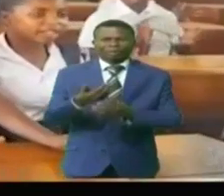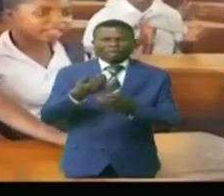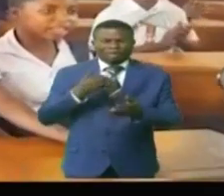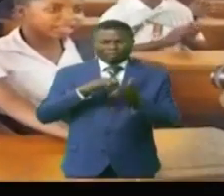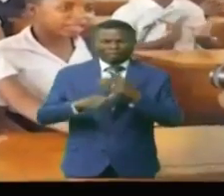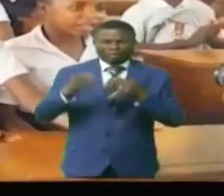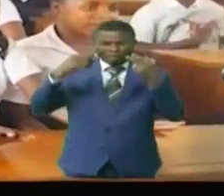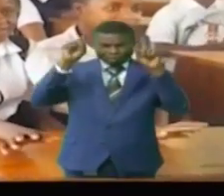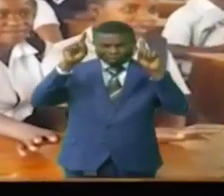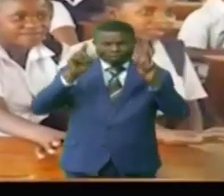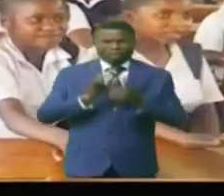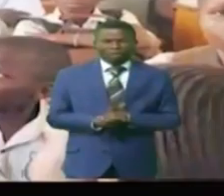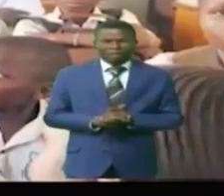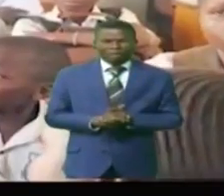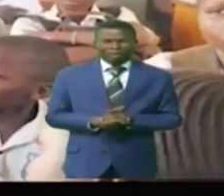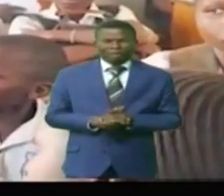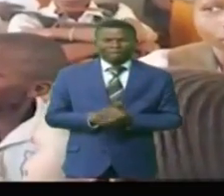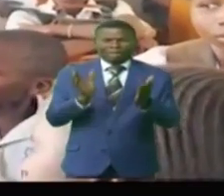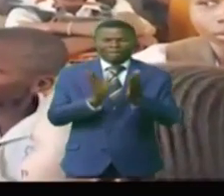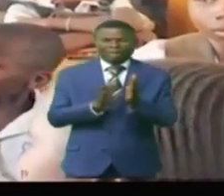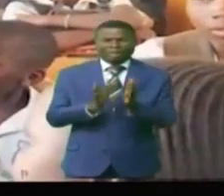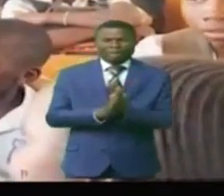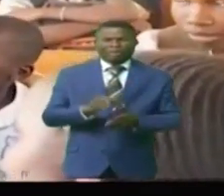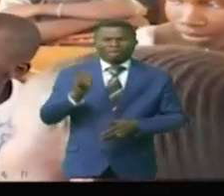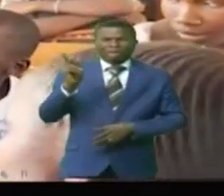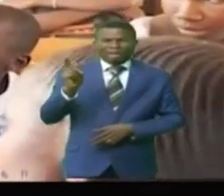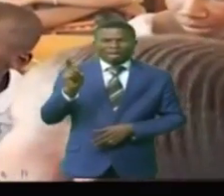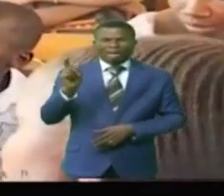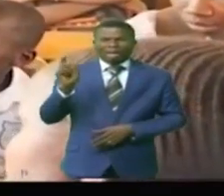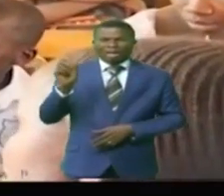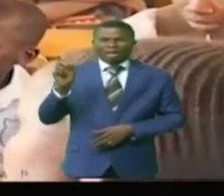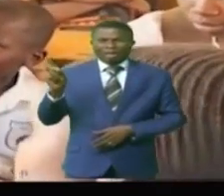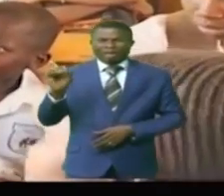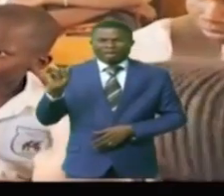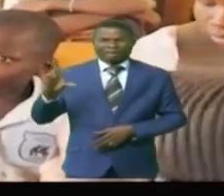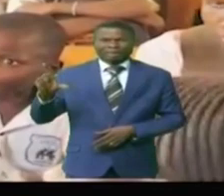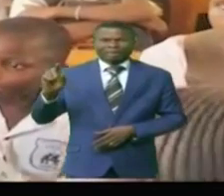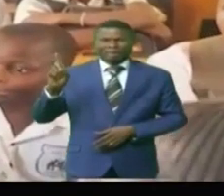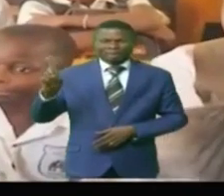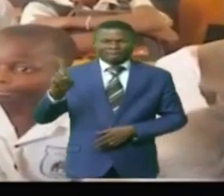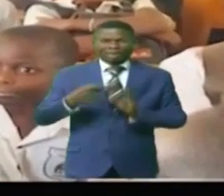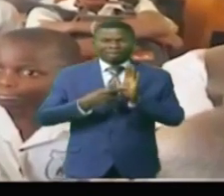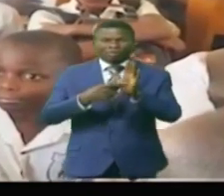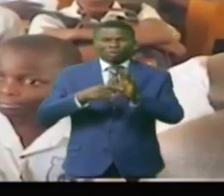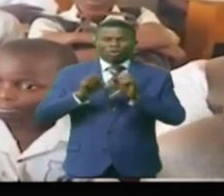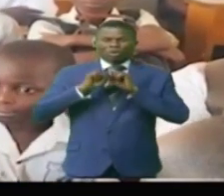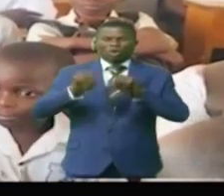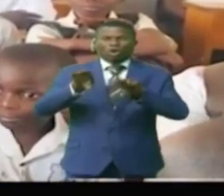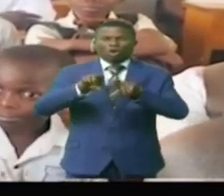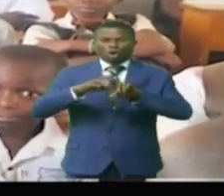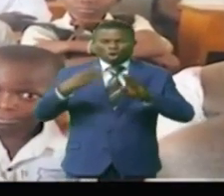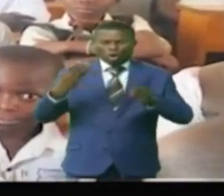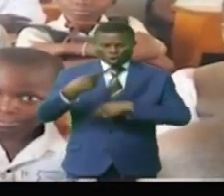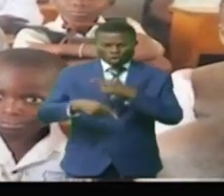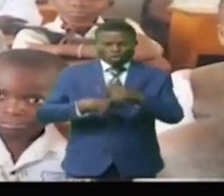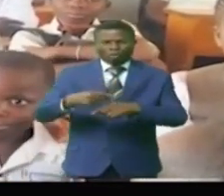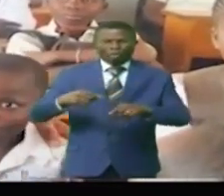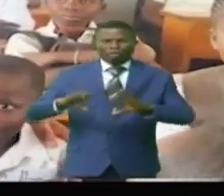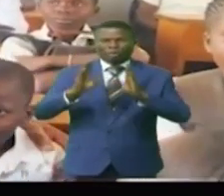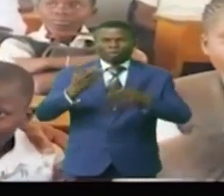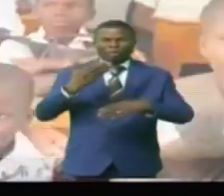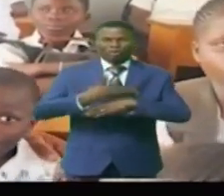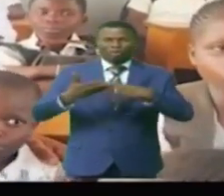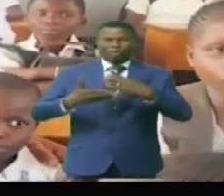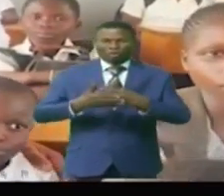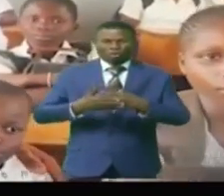L'événement de ce lundi 2 octobre à l'épée Akili 2 à Kasumeno par le chef de l'État marque l'inauguration de toutes les écoles construites dans le cadre du